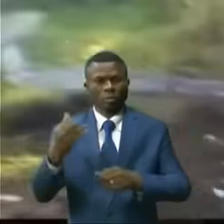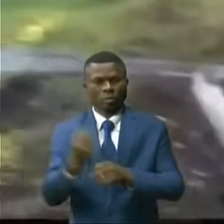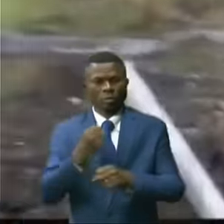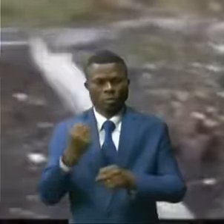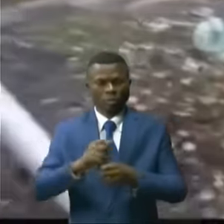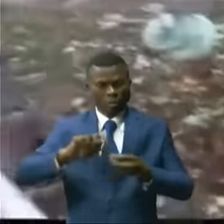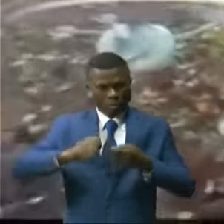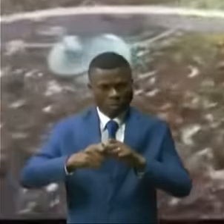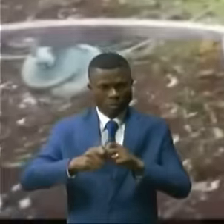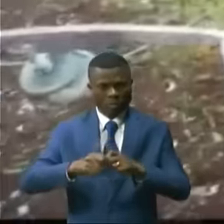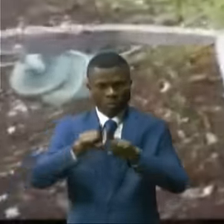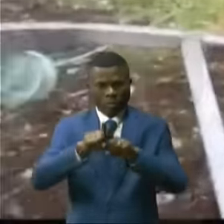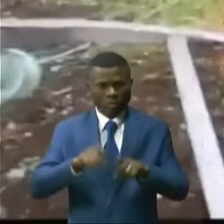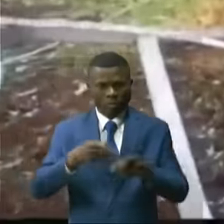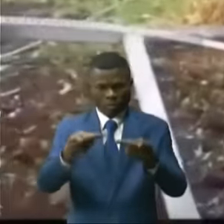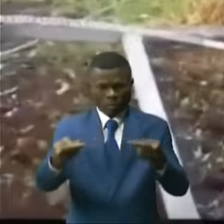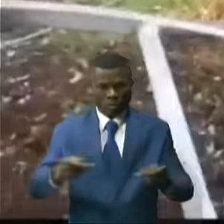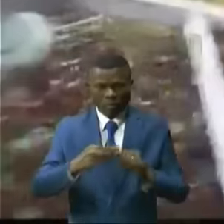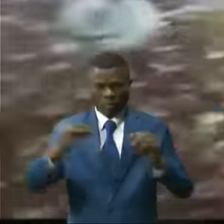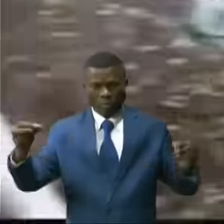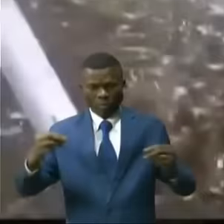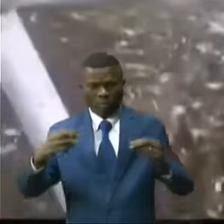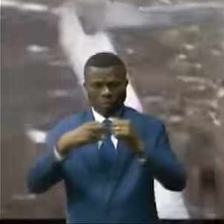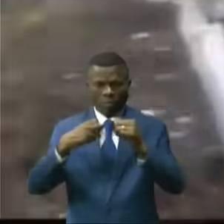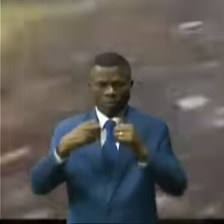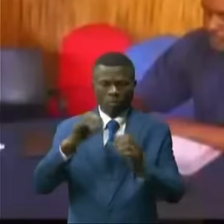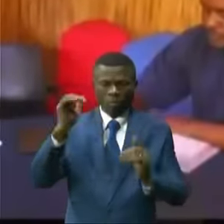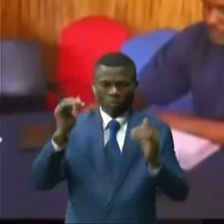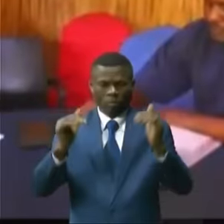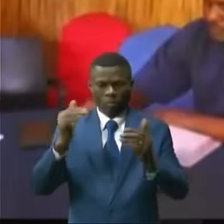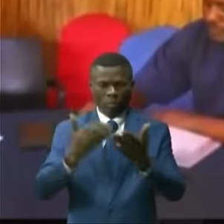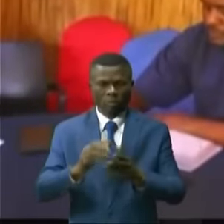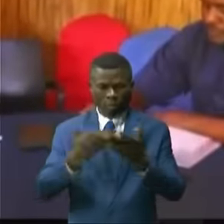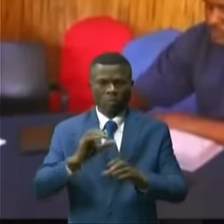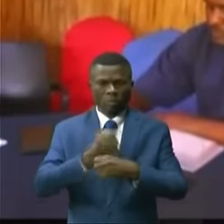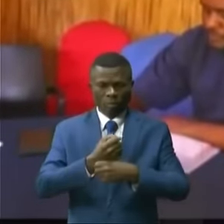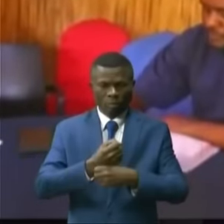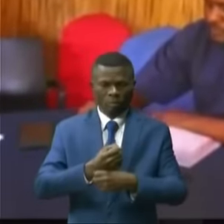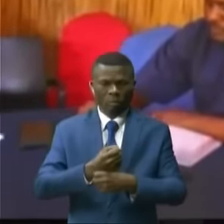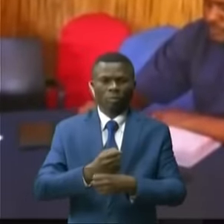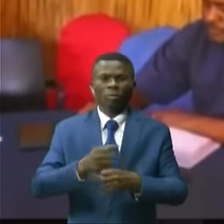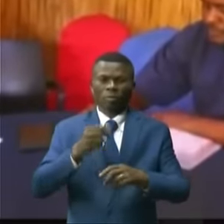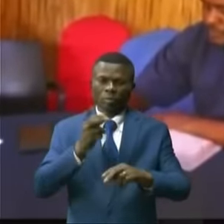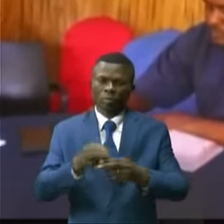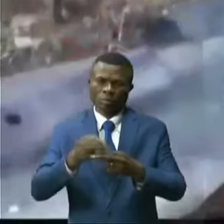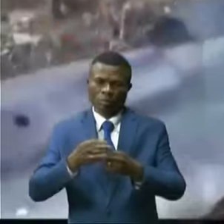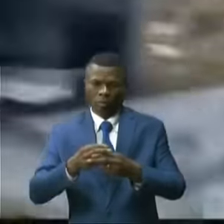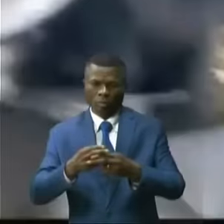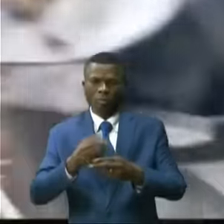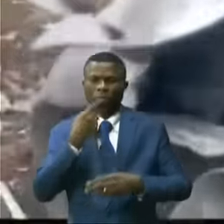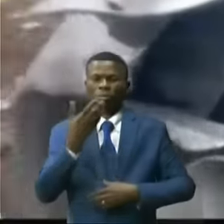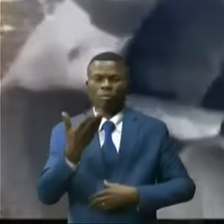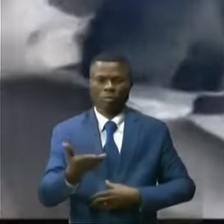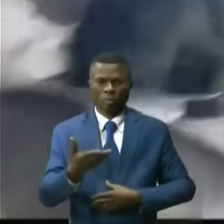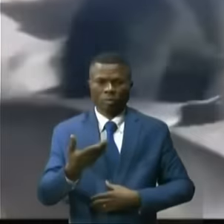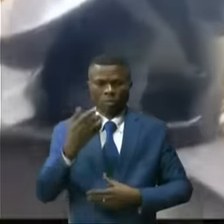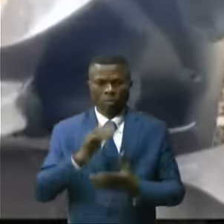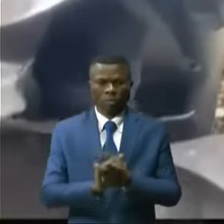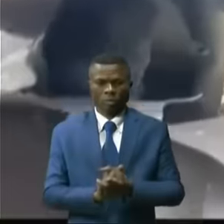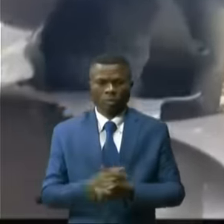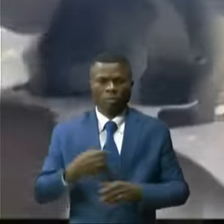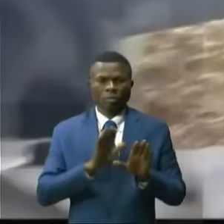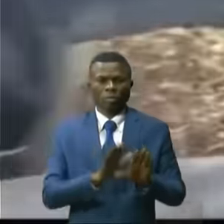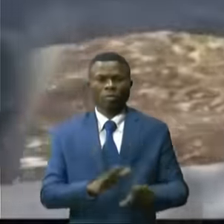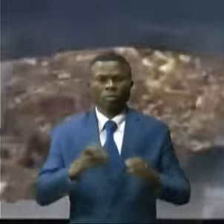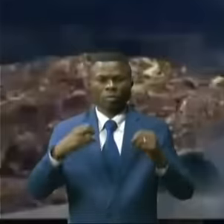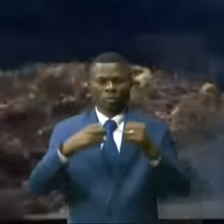d'entretien effectués sur la ligne moyenne tension toutefois ces rétablissements restent temporel a-t-il dit pour l'instant il y a l'électricité